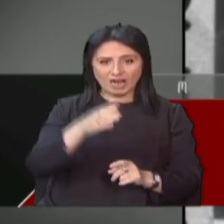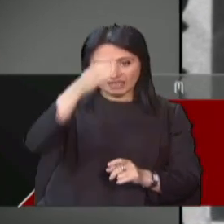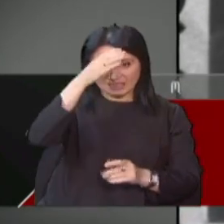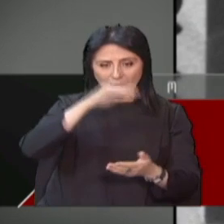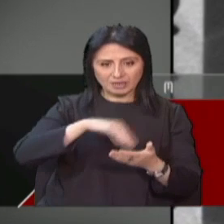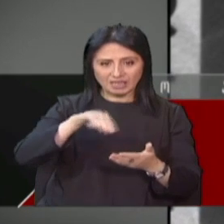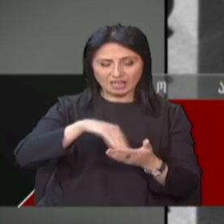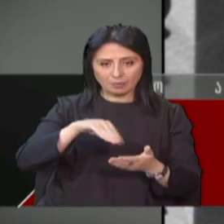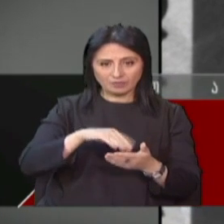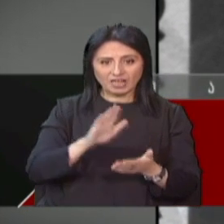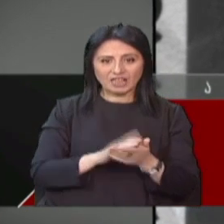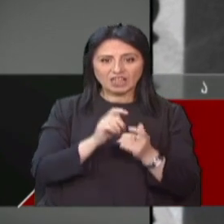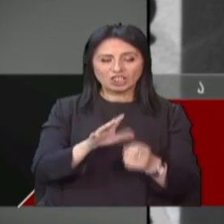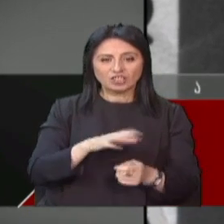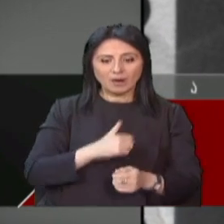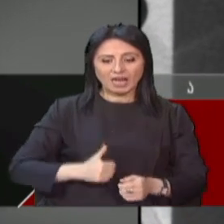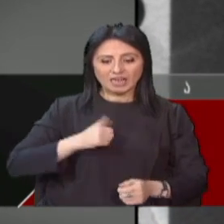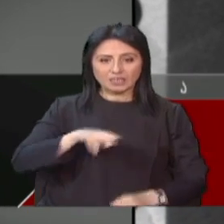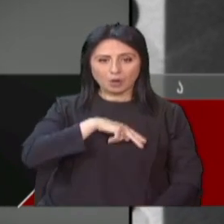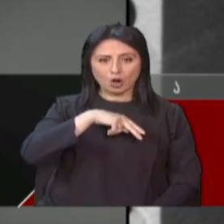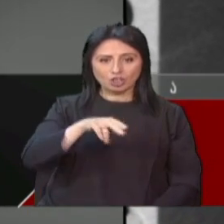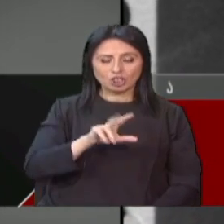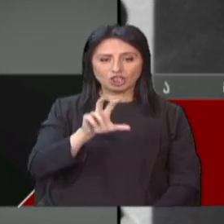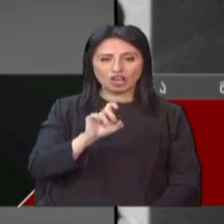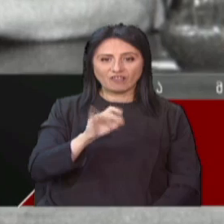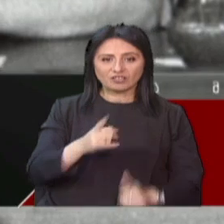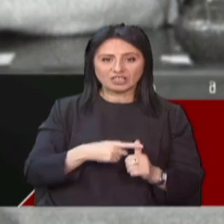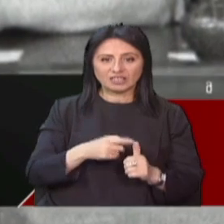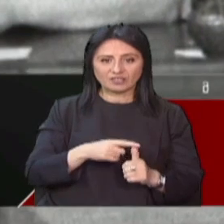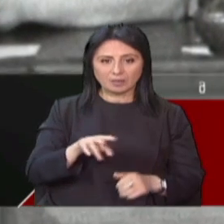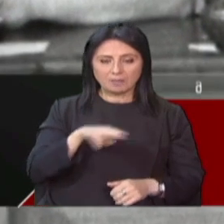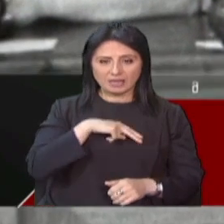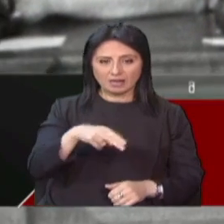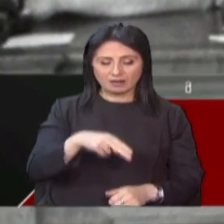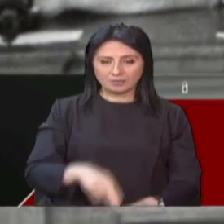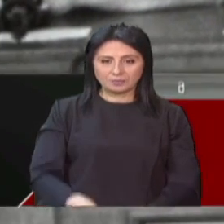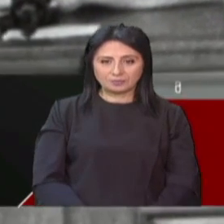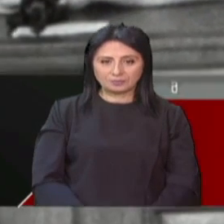სამეცნიერო ნაშრომის ავტორი, დაჯილდოებული იყო ღირსების ორდენით და ივანე ჯავახიშვილის სახელობის მედლით.